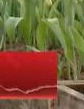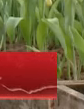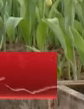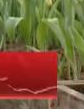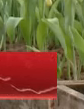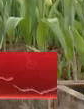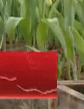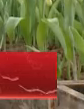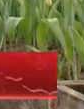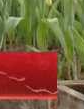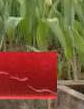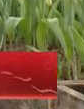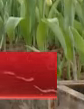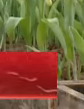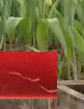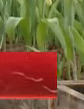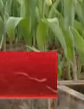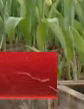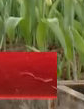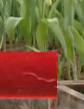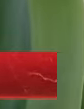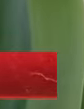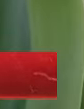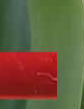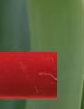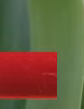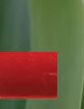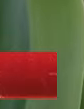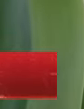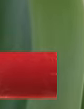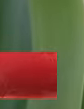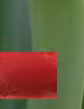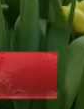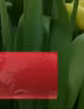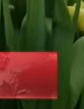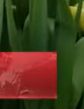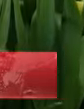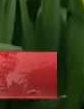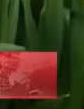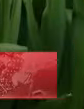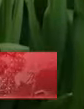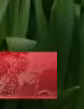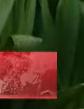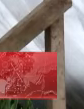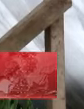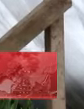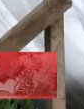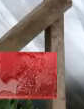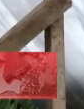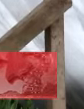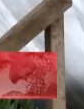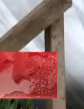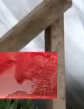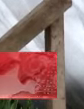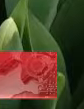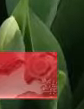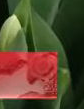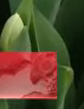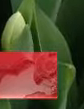регионах выращивают. Мы хотим сказать нет этому тренду. Как востребованный специалист решил сменить профессию и почему